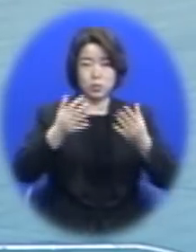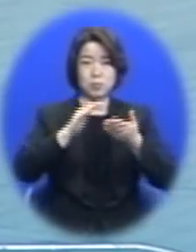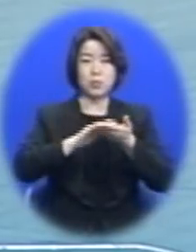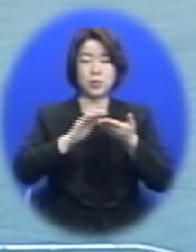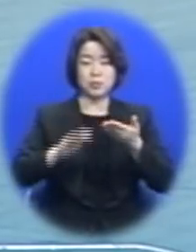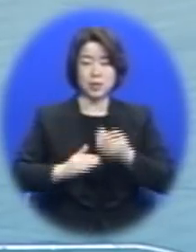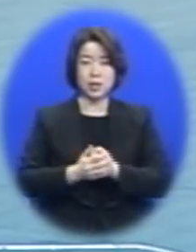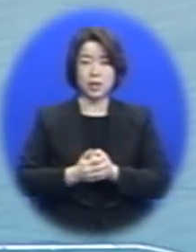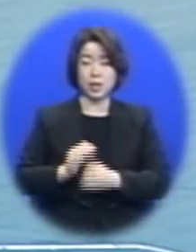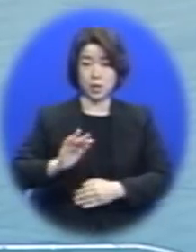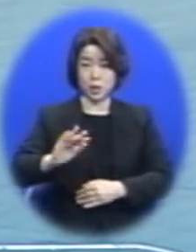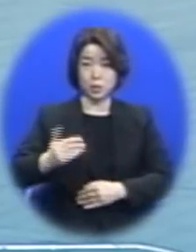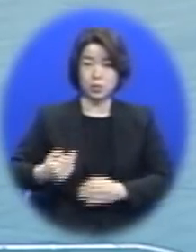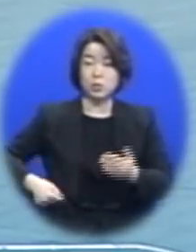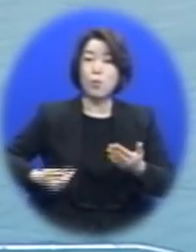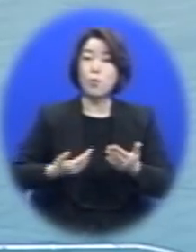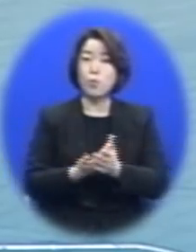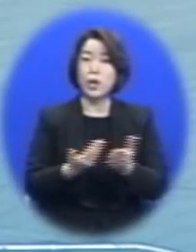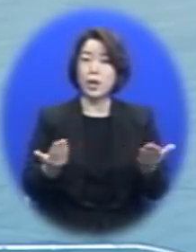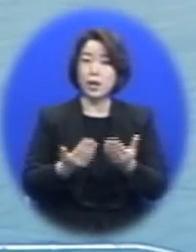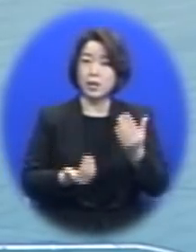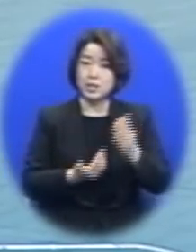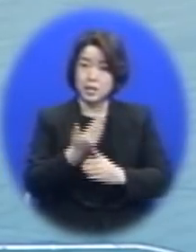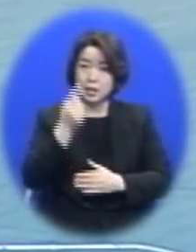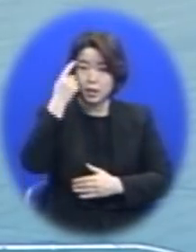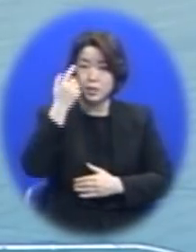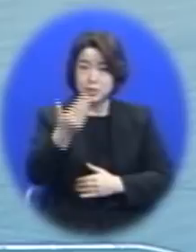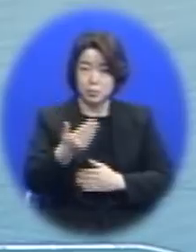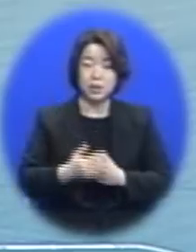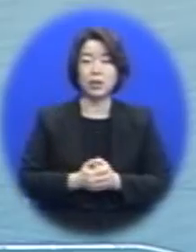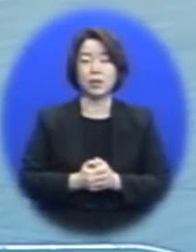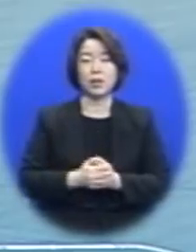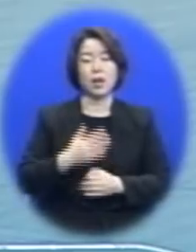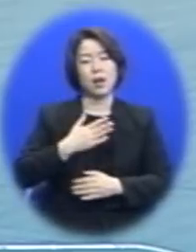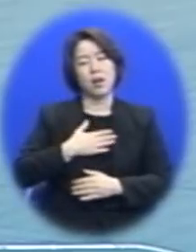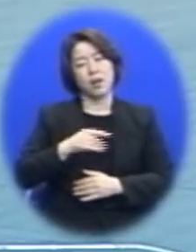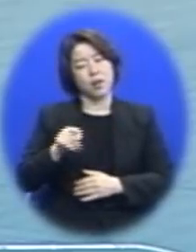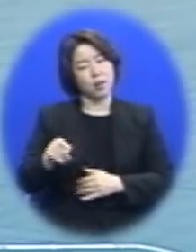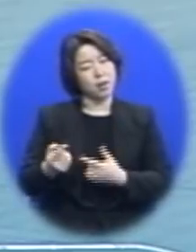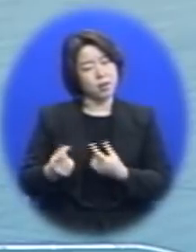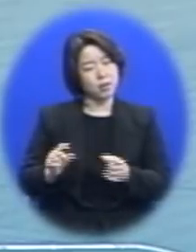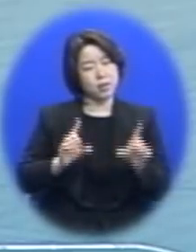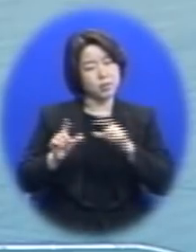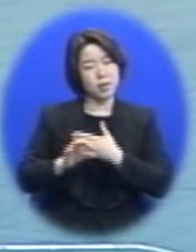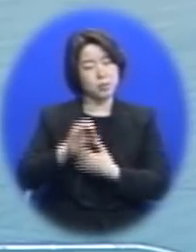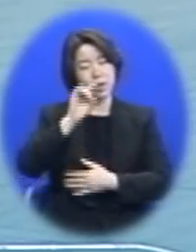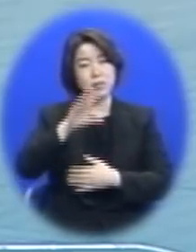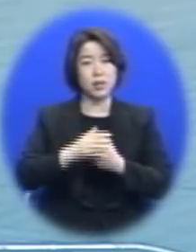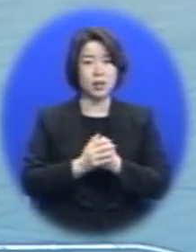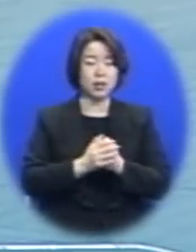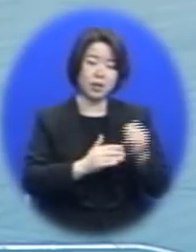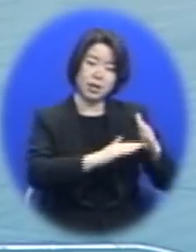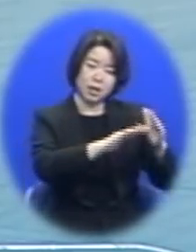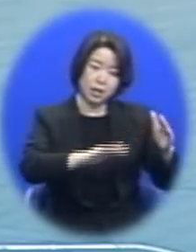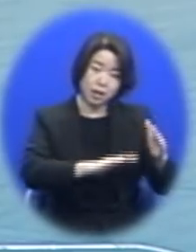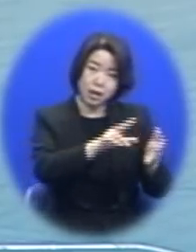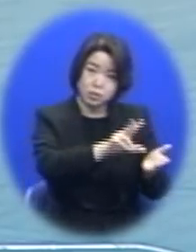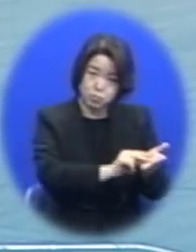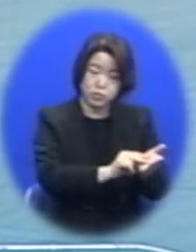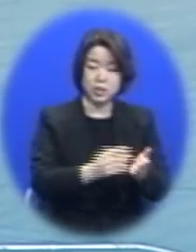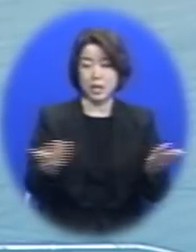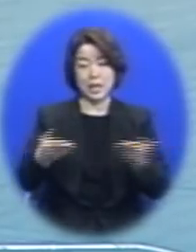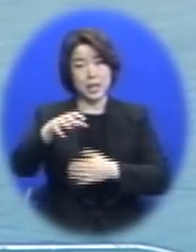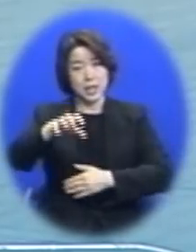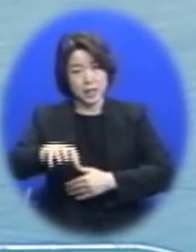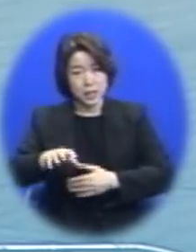여러분 요즘에 회개할 일이 생각나지 않습니까 내가 이렇게 삶은 안 된다 가정문제 된 일터에서